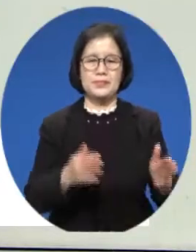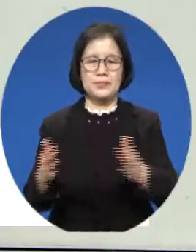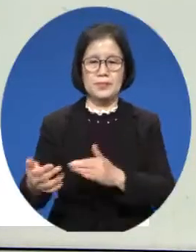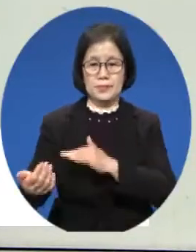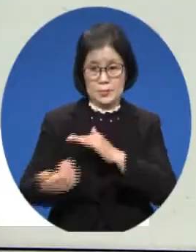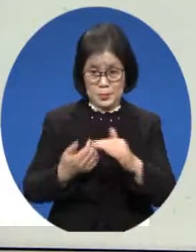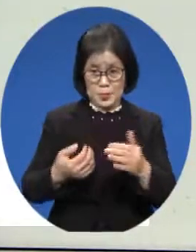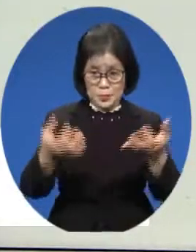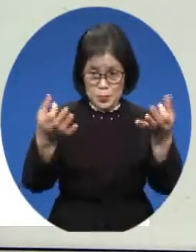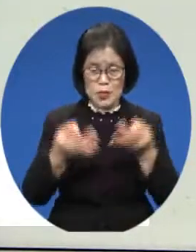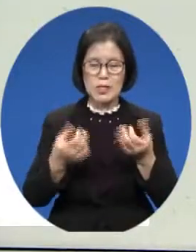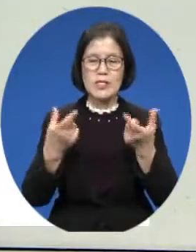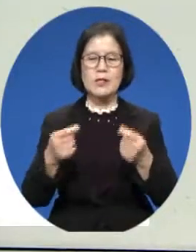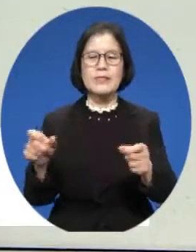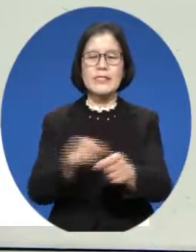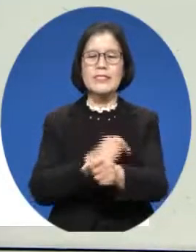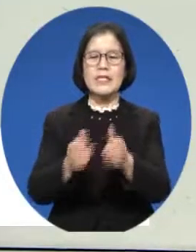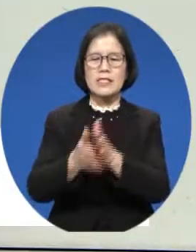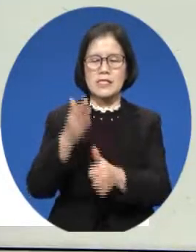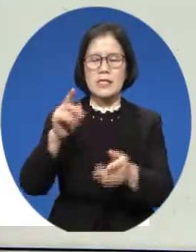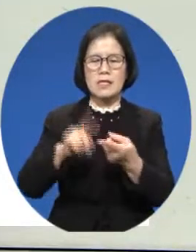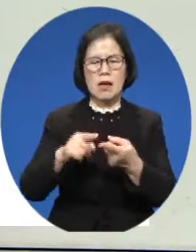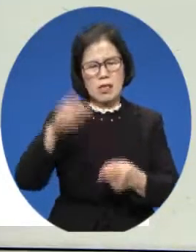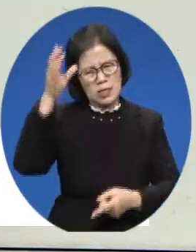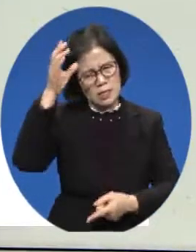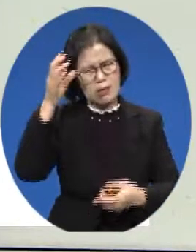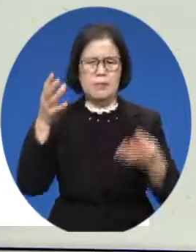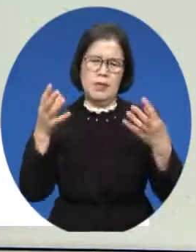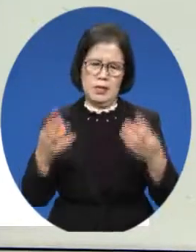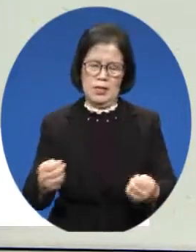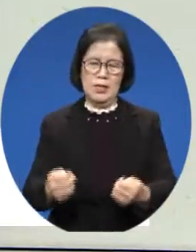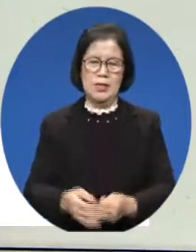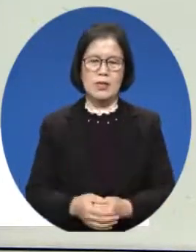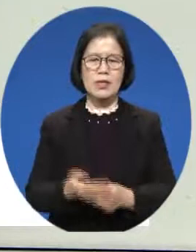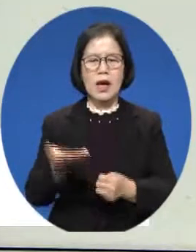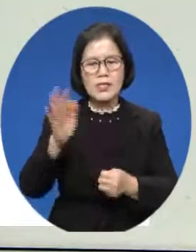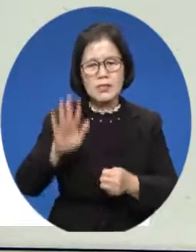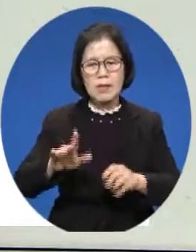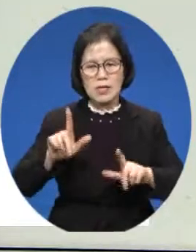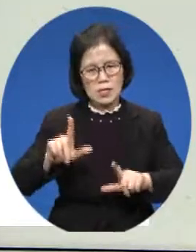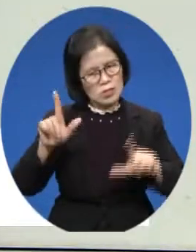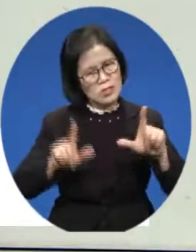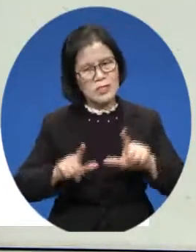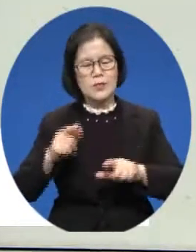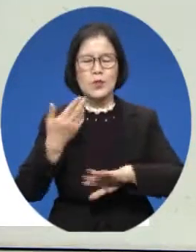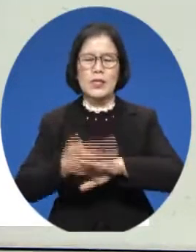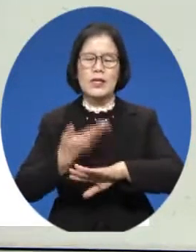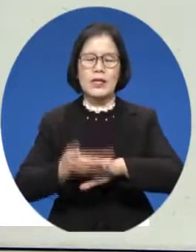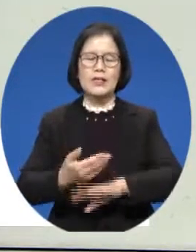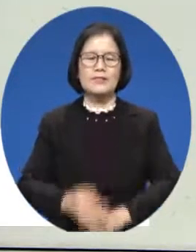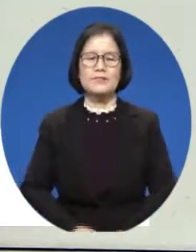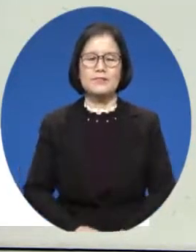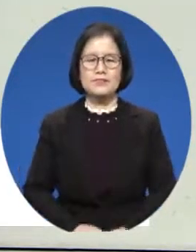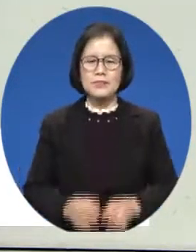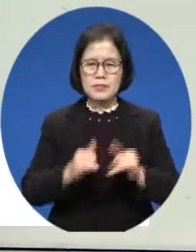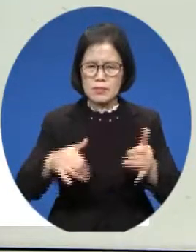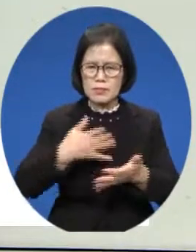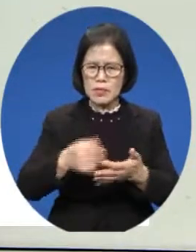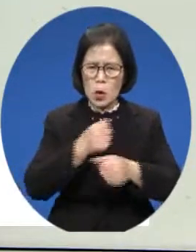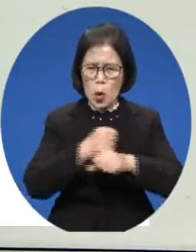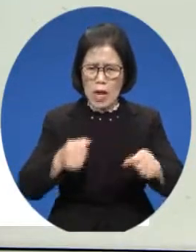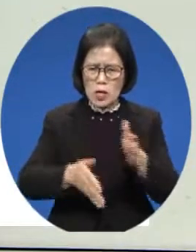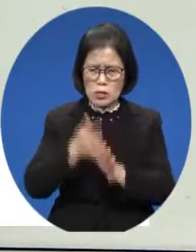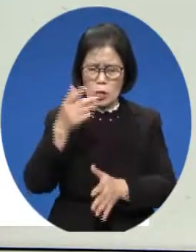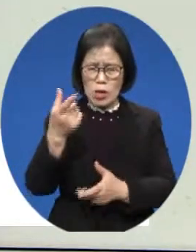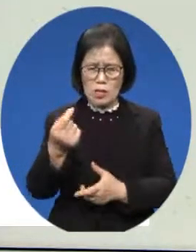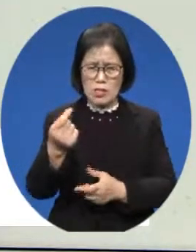앞서 보신 바와 같이 특례시에 대한 기대는 적지 않습니다. 하지만 현실은 그렇지 못한데요. 인구는